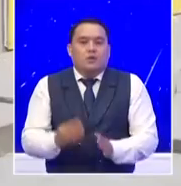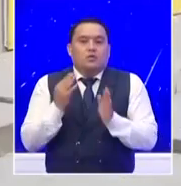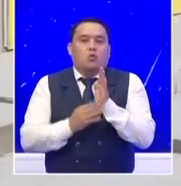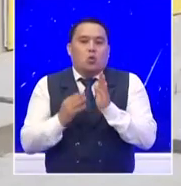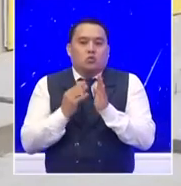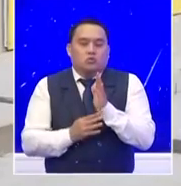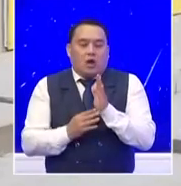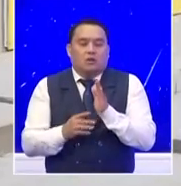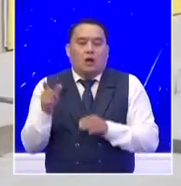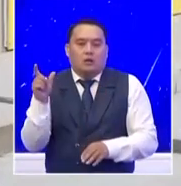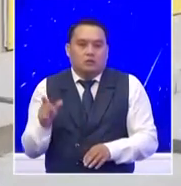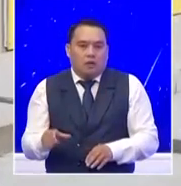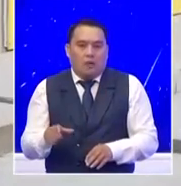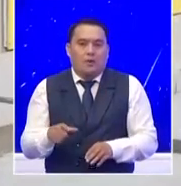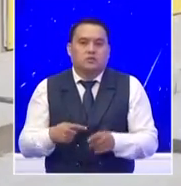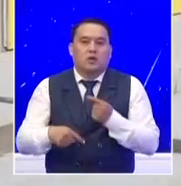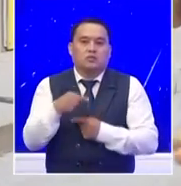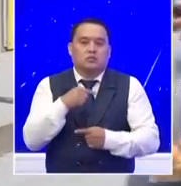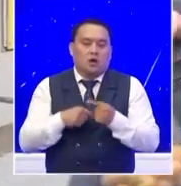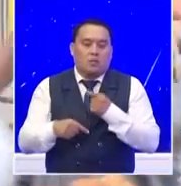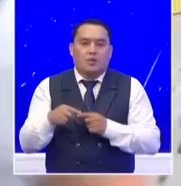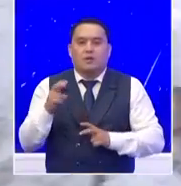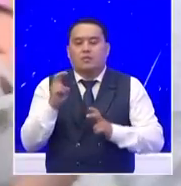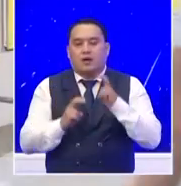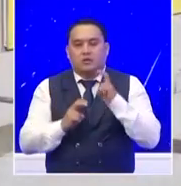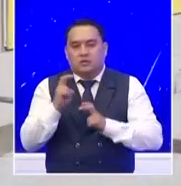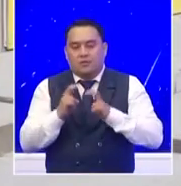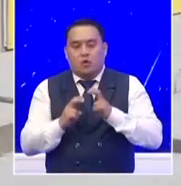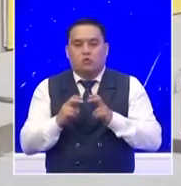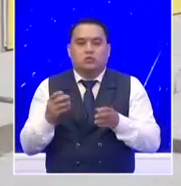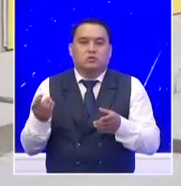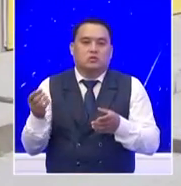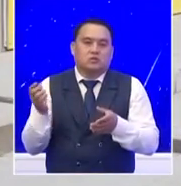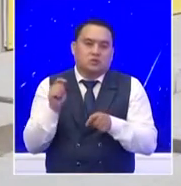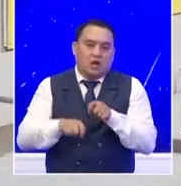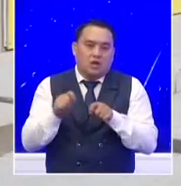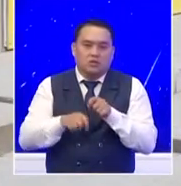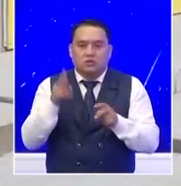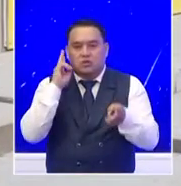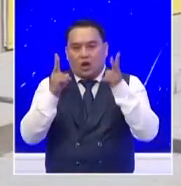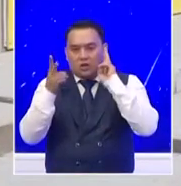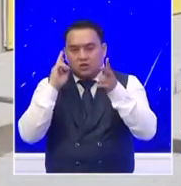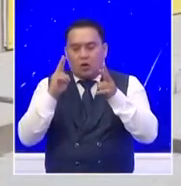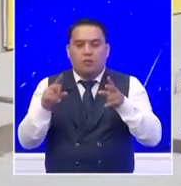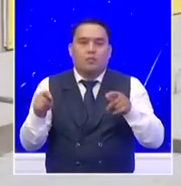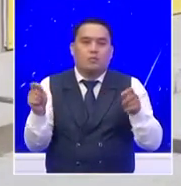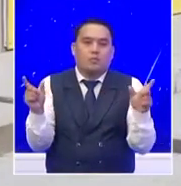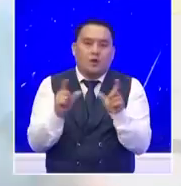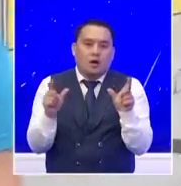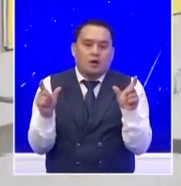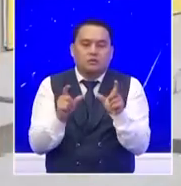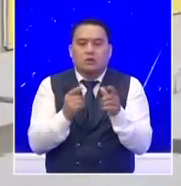астам жеке кәсіпкерлер тексердік, сауда үйлер бар. Содан кейін дүкендер бар, шаштараздар бар, автобекеттер